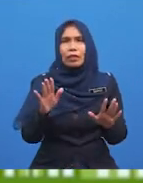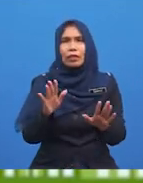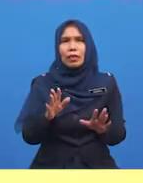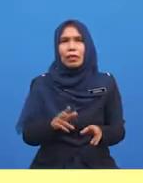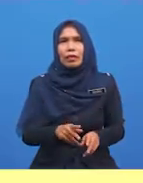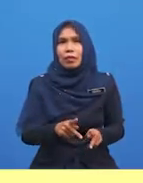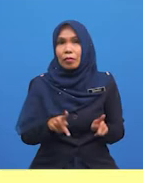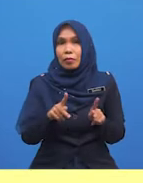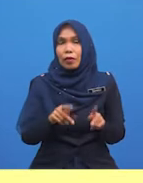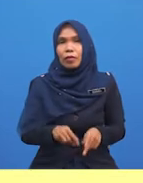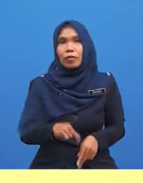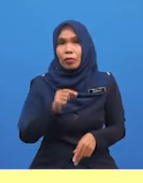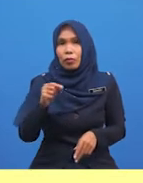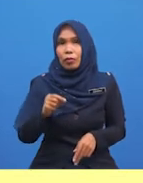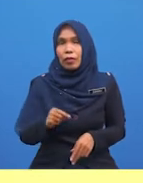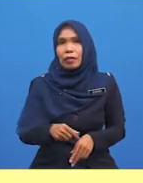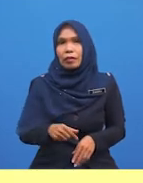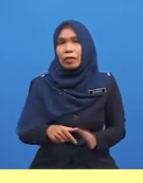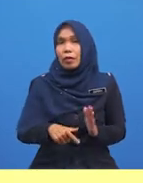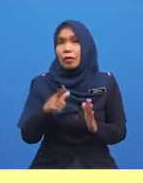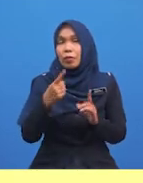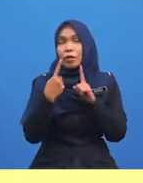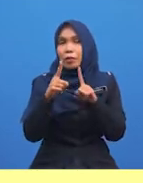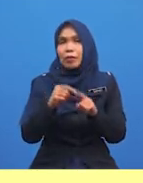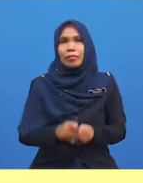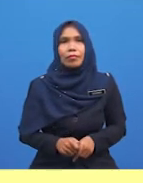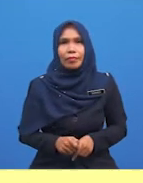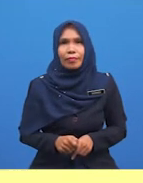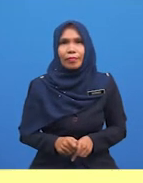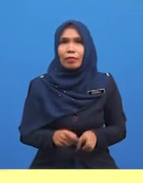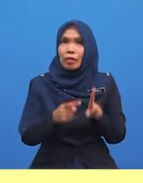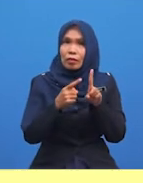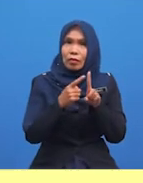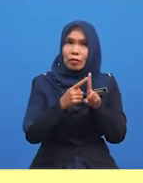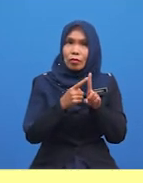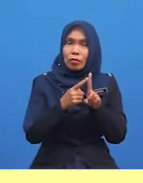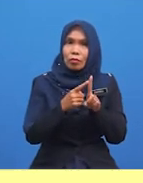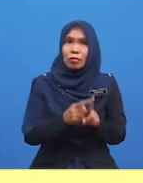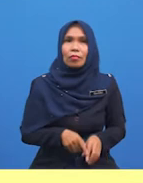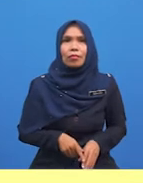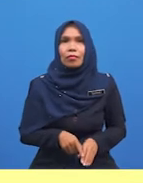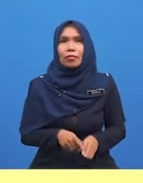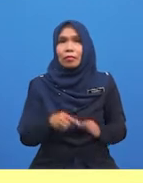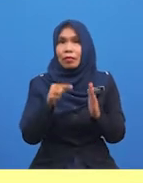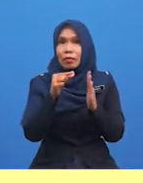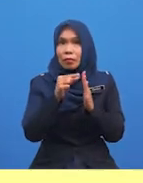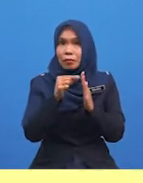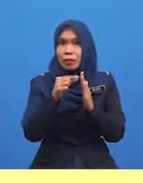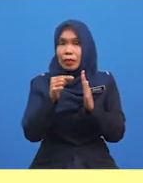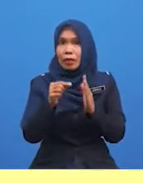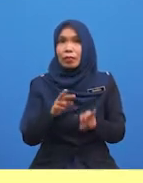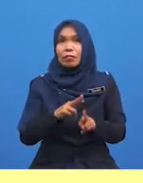diminta. Cadangan jawapan, satu, pilihan raya. Pemilihan wakil rakyat